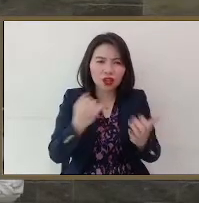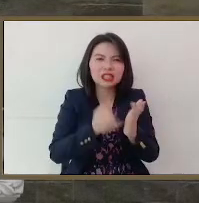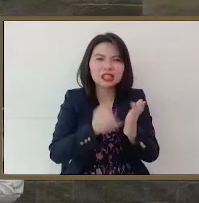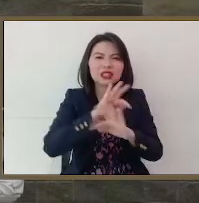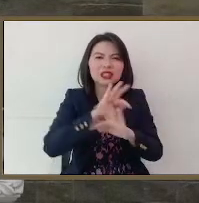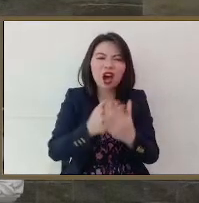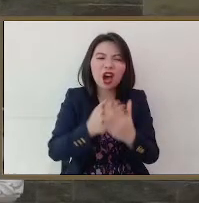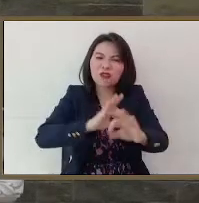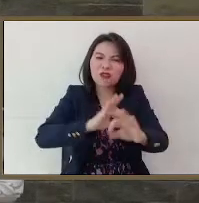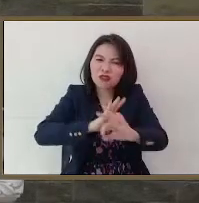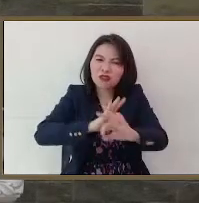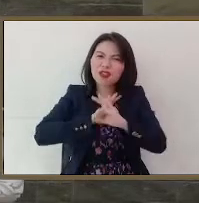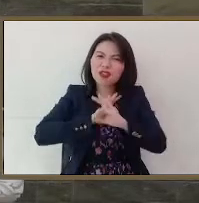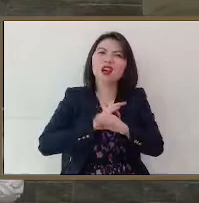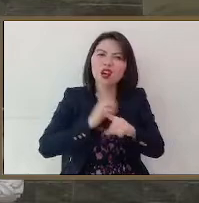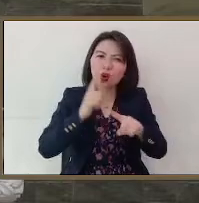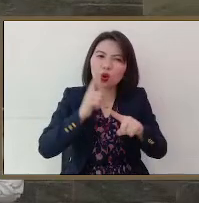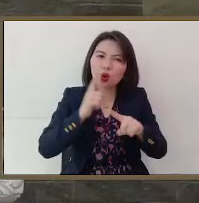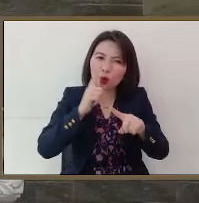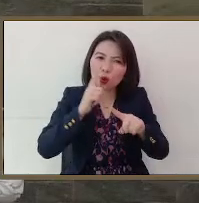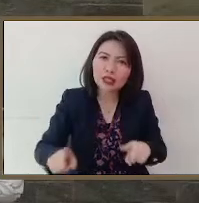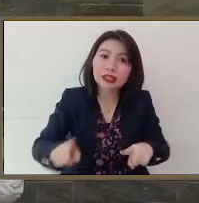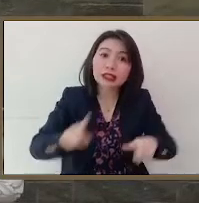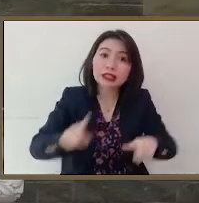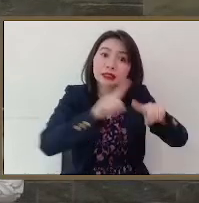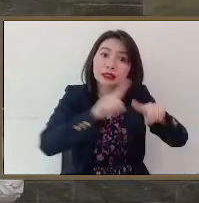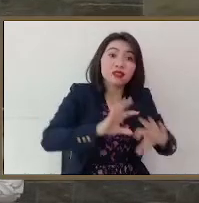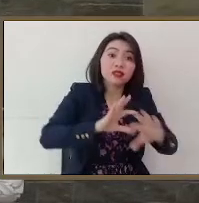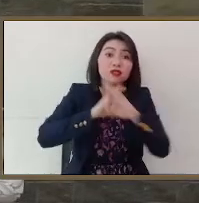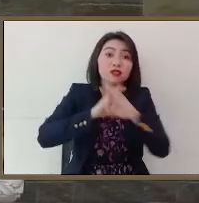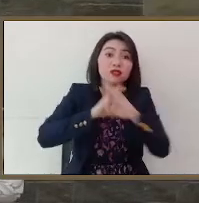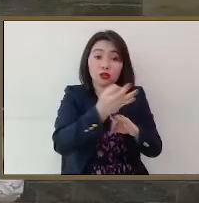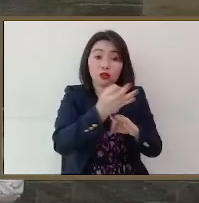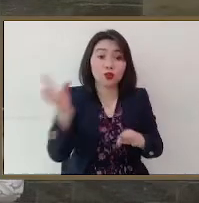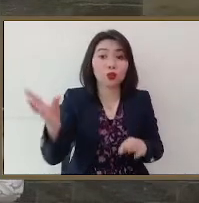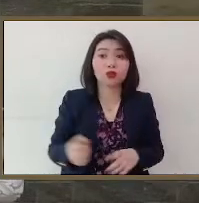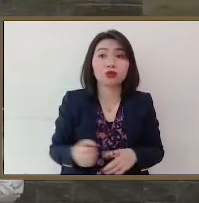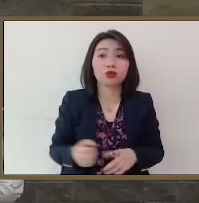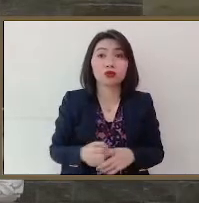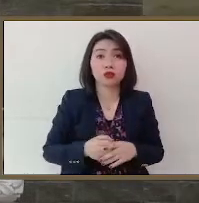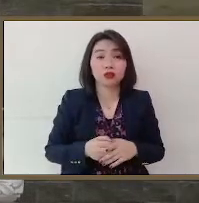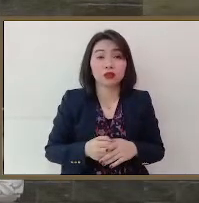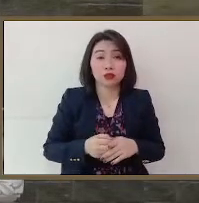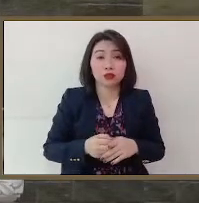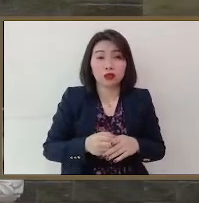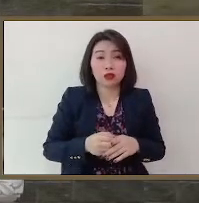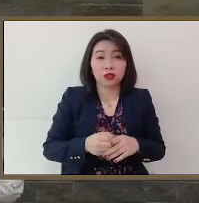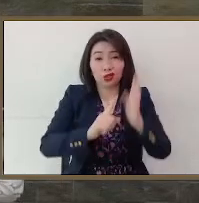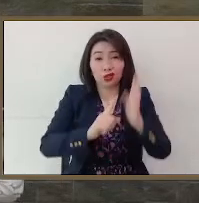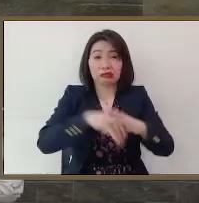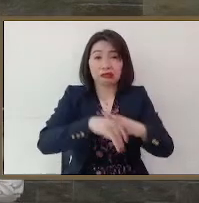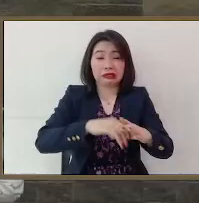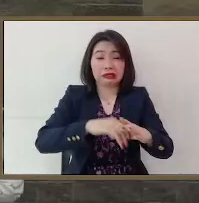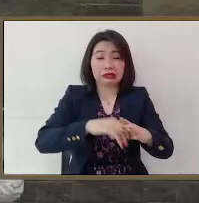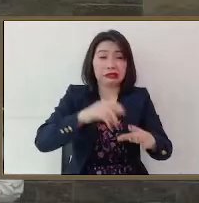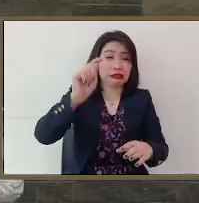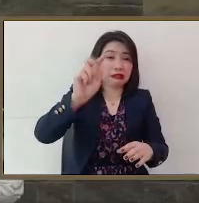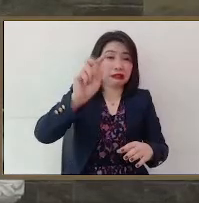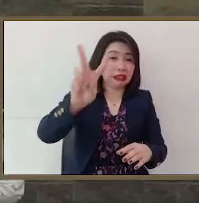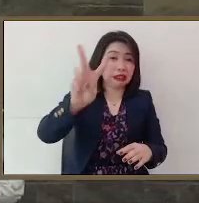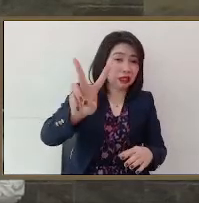Alam, pinapaboran ng fear. Sabi ko nga sa inyo kanina, yung mga patalastas na malalaswa sa television. Yung